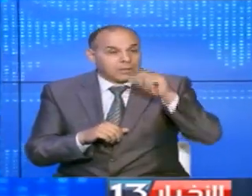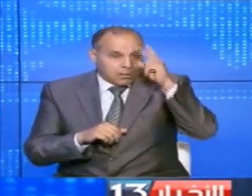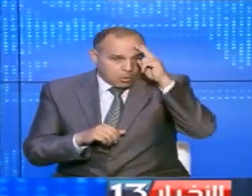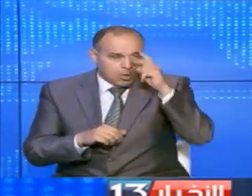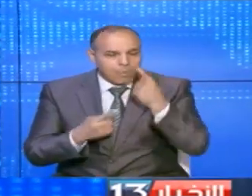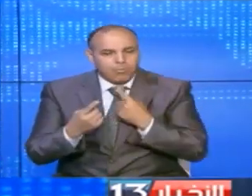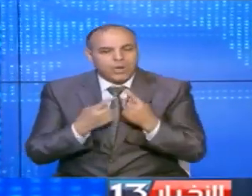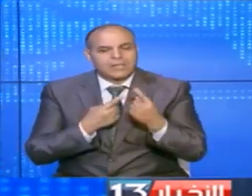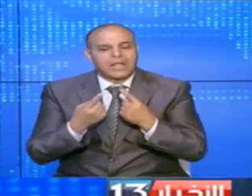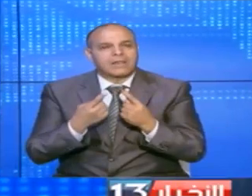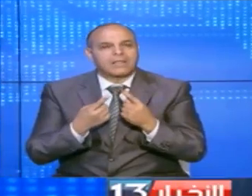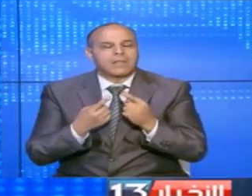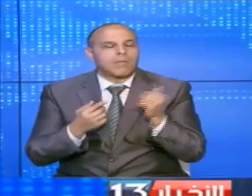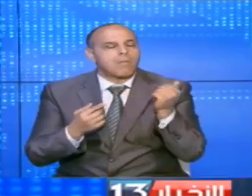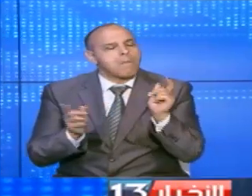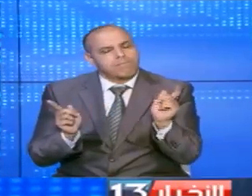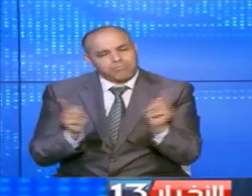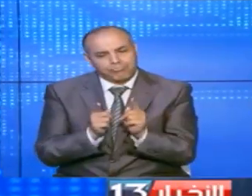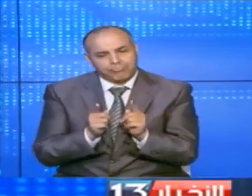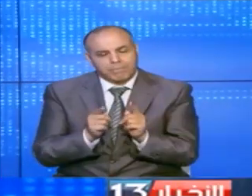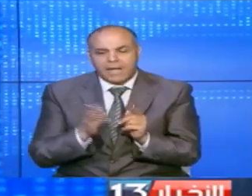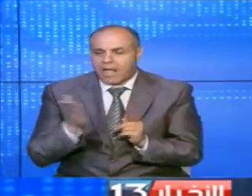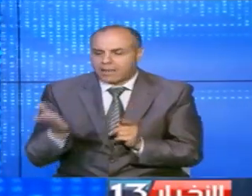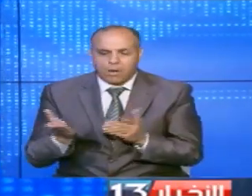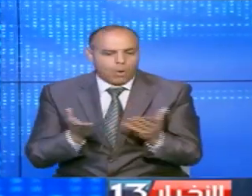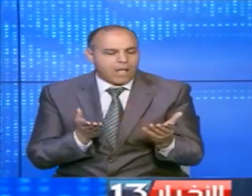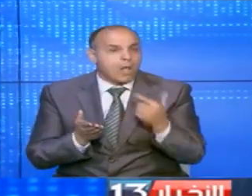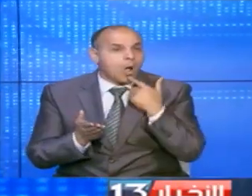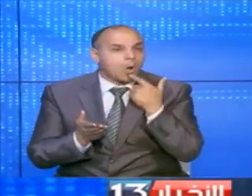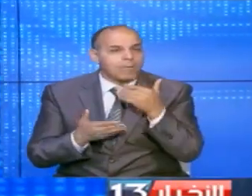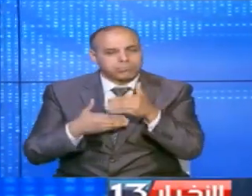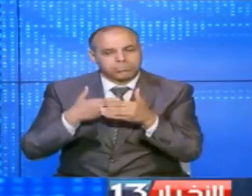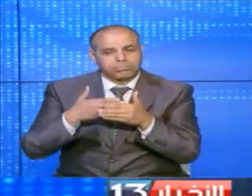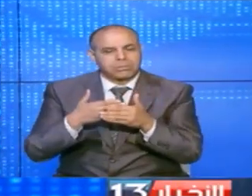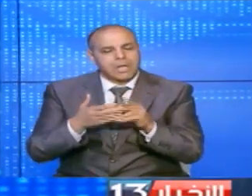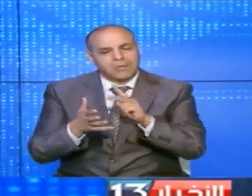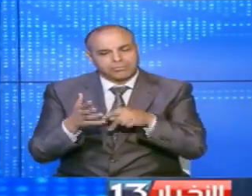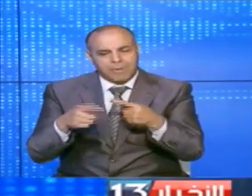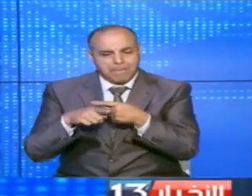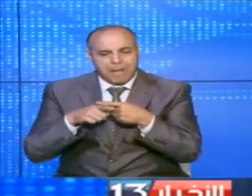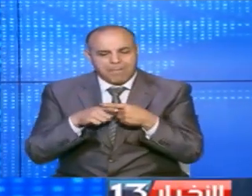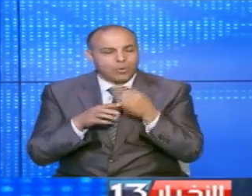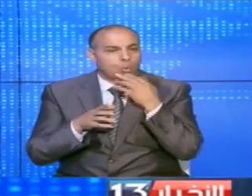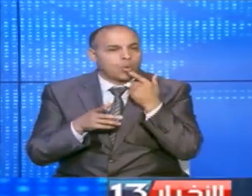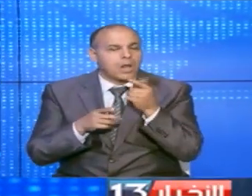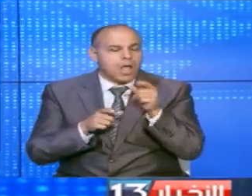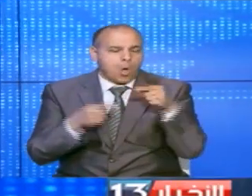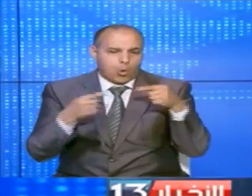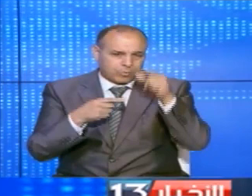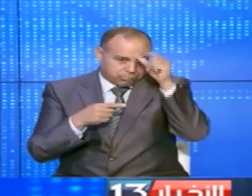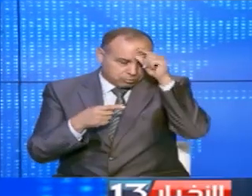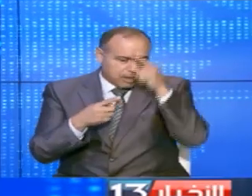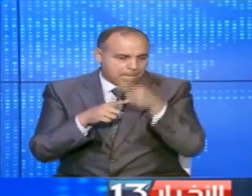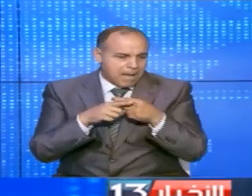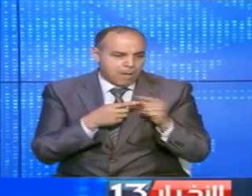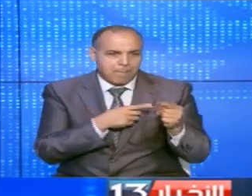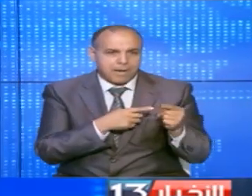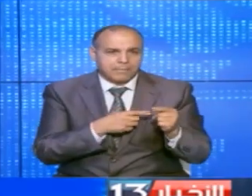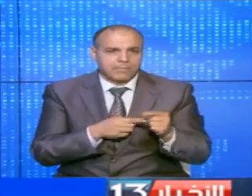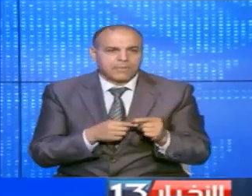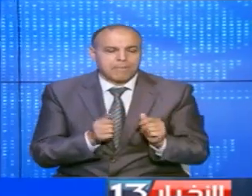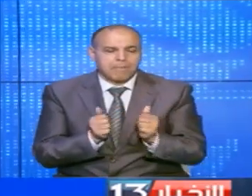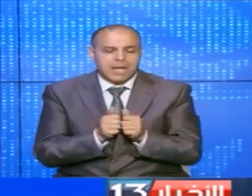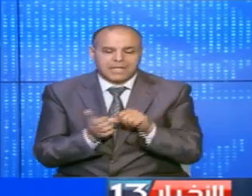محادثات غير مباشره بين الجانبين لاعاده بناء التحالف الذي يقتل الحوثيين المتحالفين مع